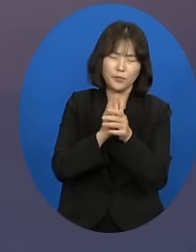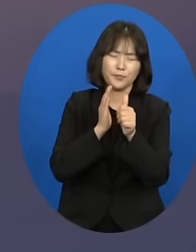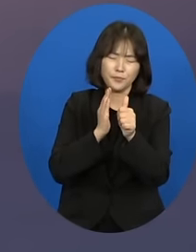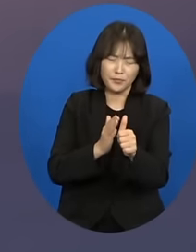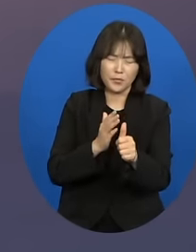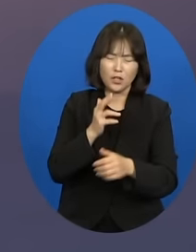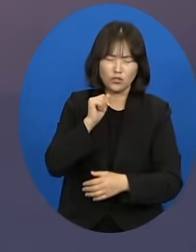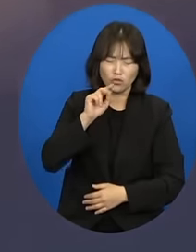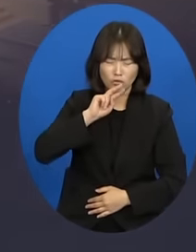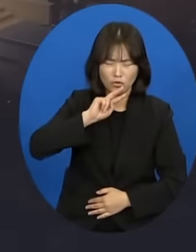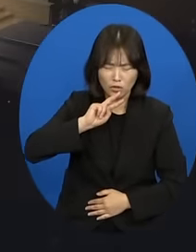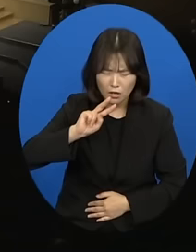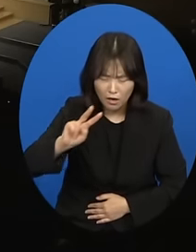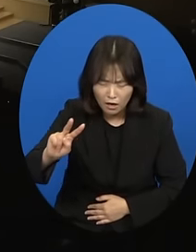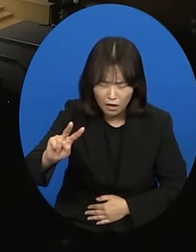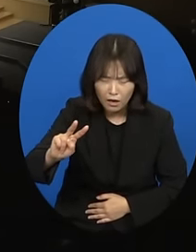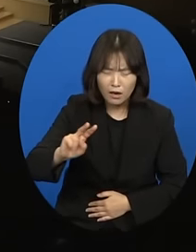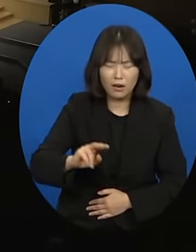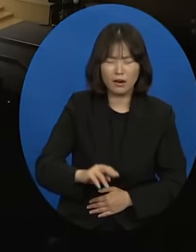기도하겠습니다. 주여